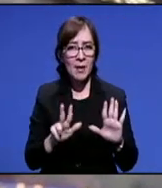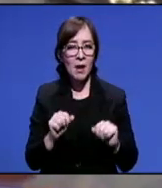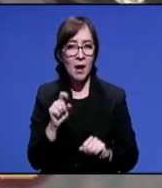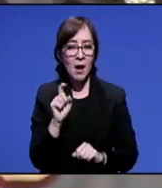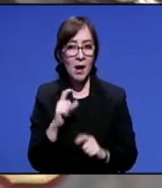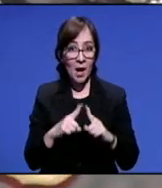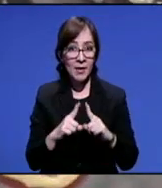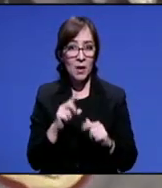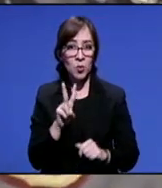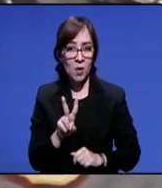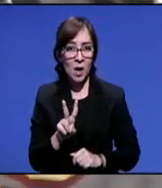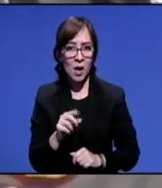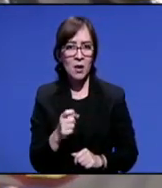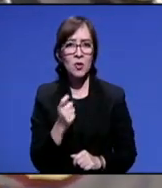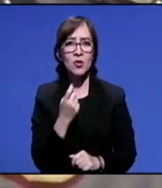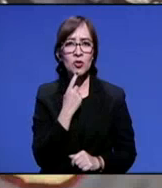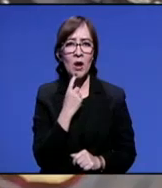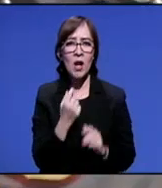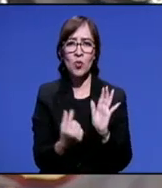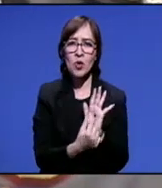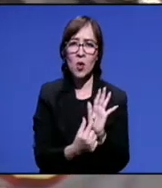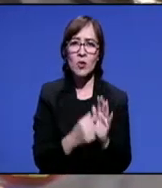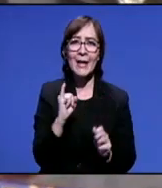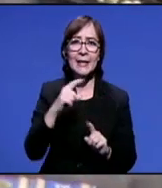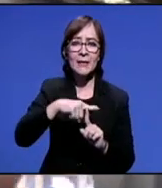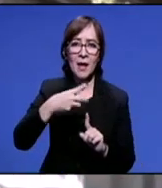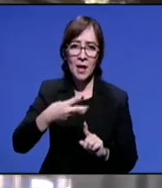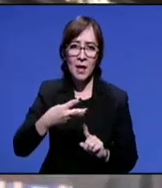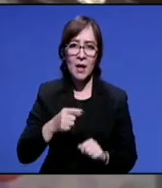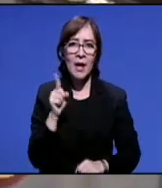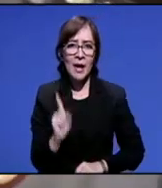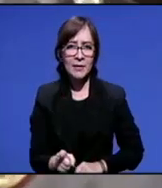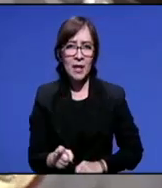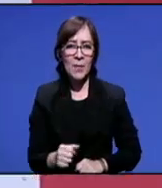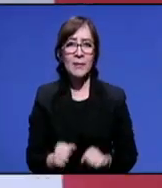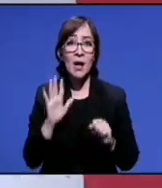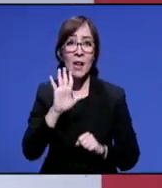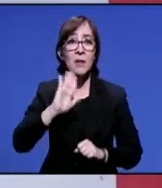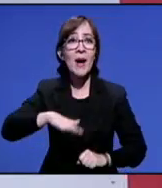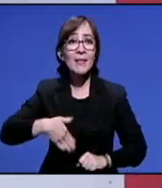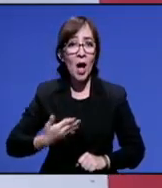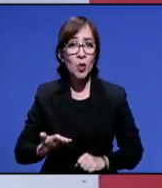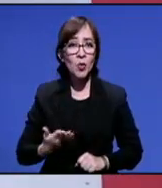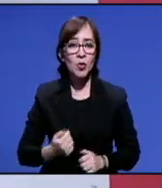tahun 2016 tentang ITE. Ancamannya di atas 5 tahun sehingga bisa kita langsung tahan yang bersangkutan.